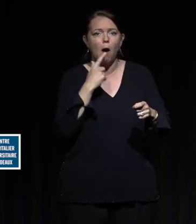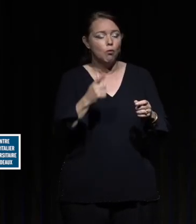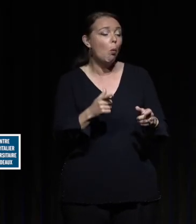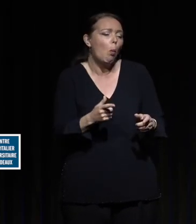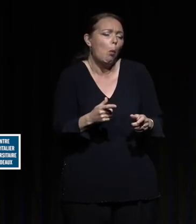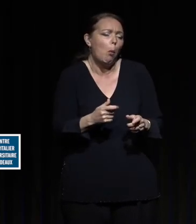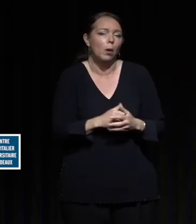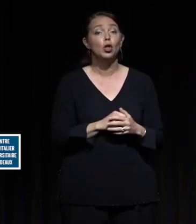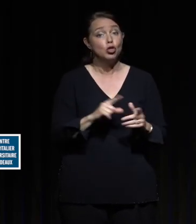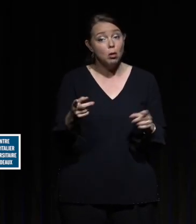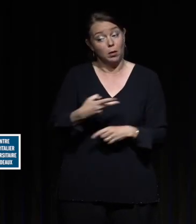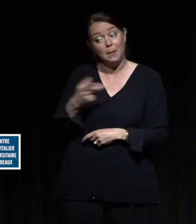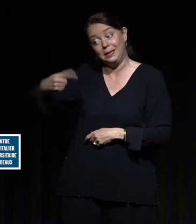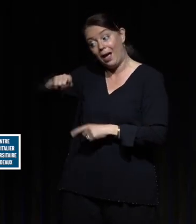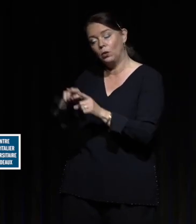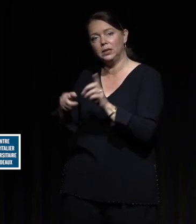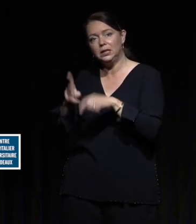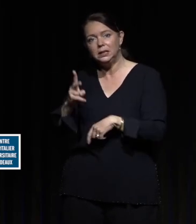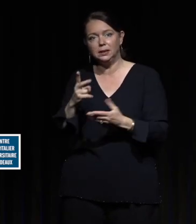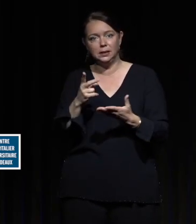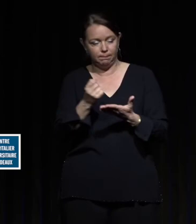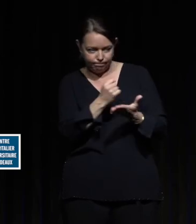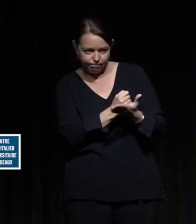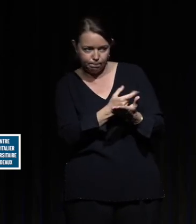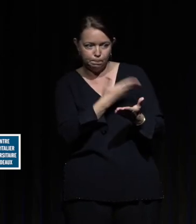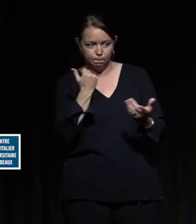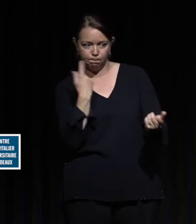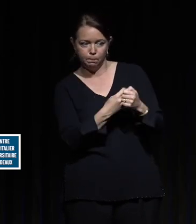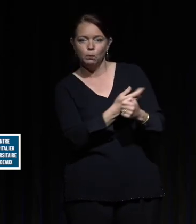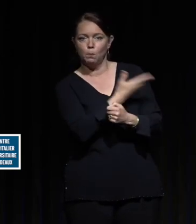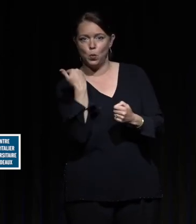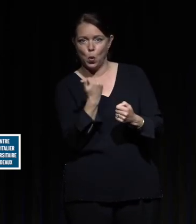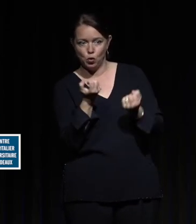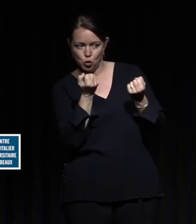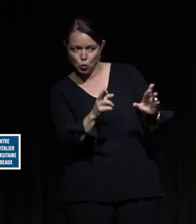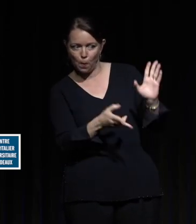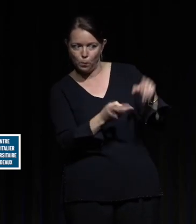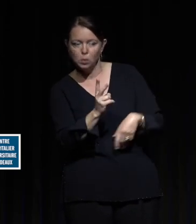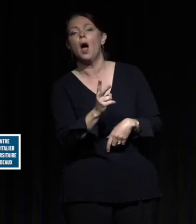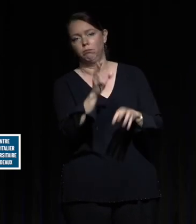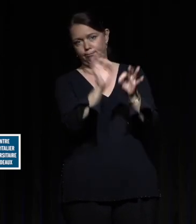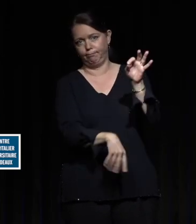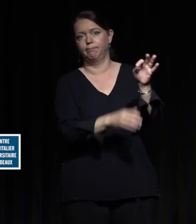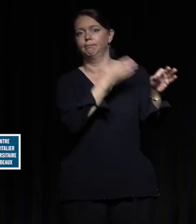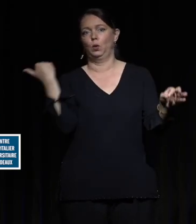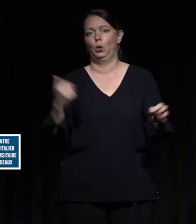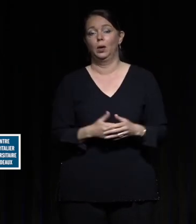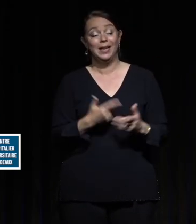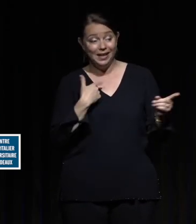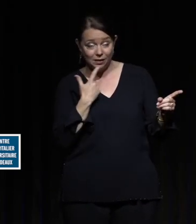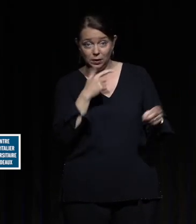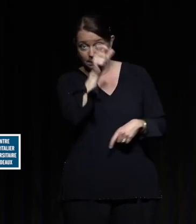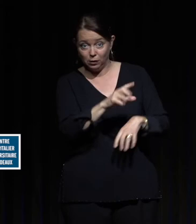que les médecins fassent des examens un peu plus fiables qui permettent des décisions meilleures. Ça, c'est pour et qu'on s'intéresse aux patientes et qu'on les